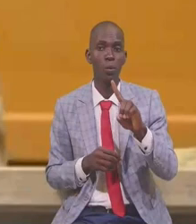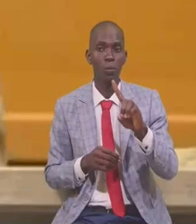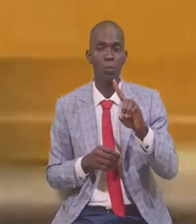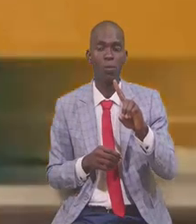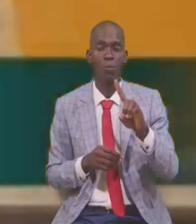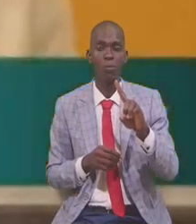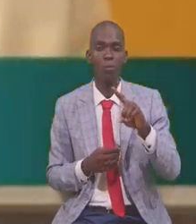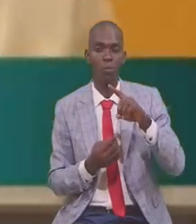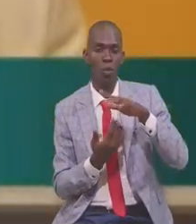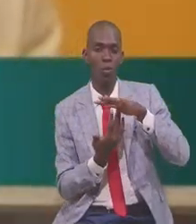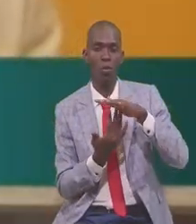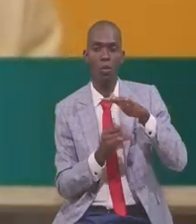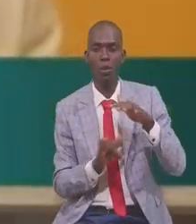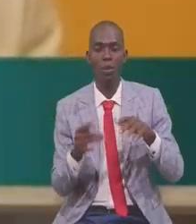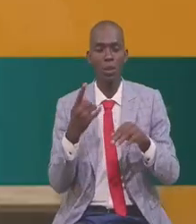Premièrement, brûler les ponts